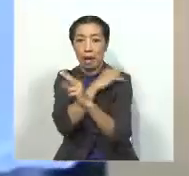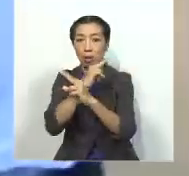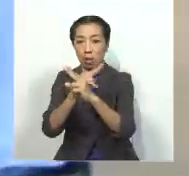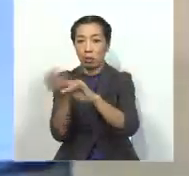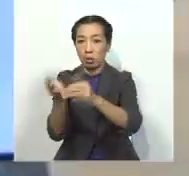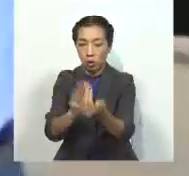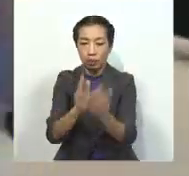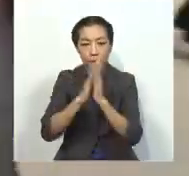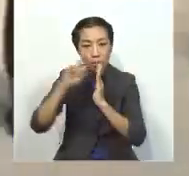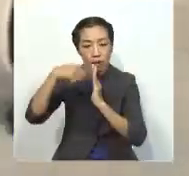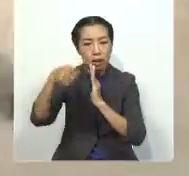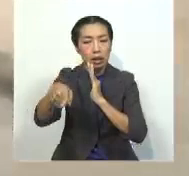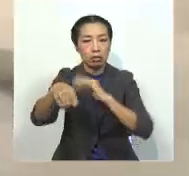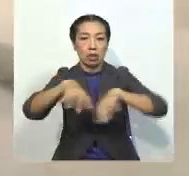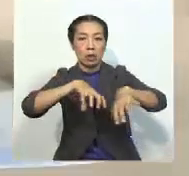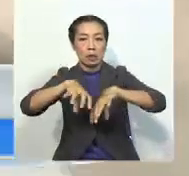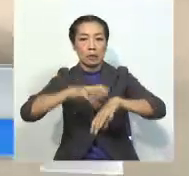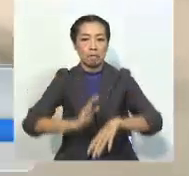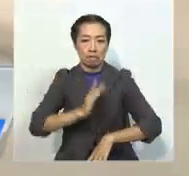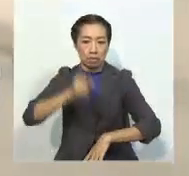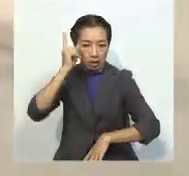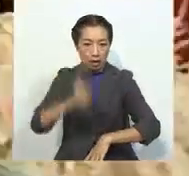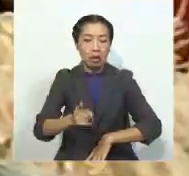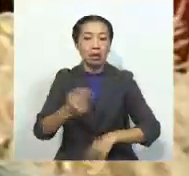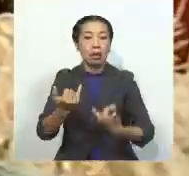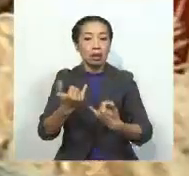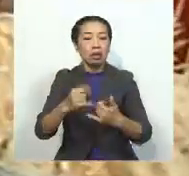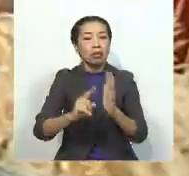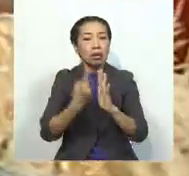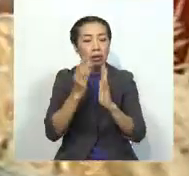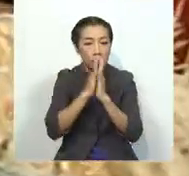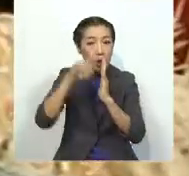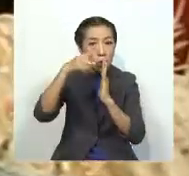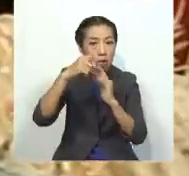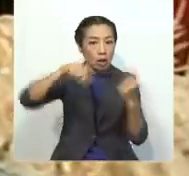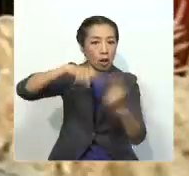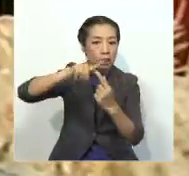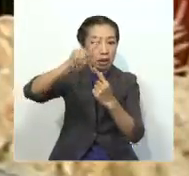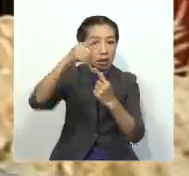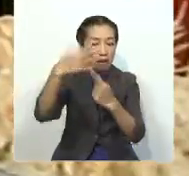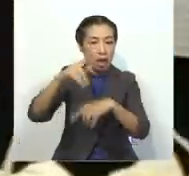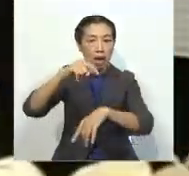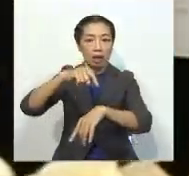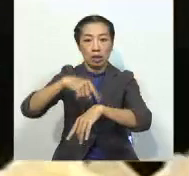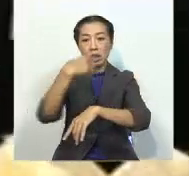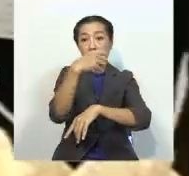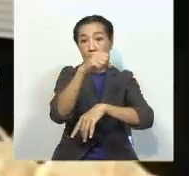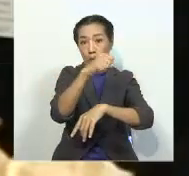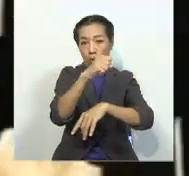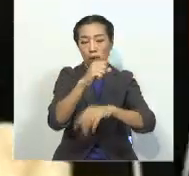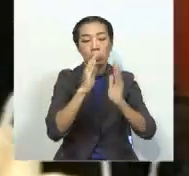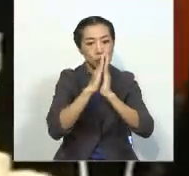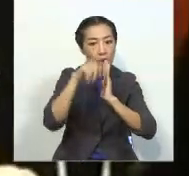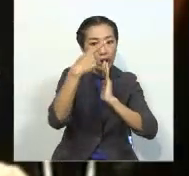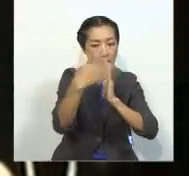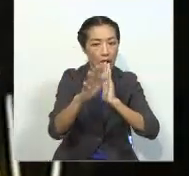ริสุทธโธซึ่งได้เริ่มอย่างเป็นทางการแล้วตามโครงการของการสวดพระพุทธมนต์นะครับในรอบแรกช่วงเวลา10นาฬิกาที่ผ่านมา